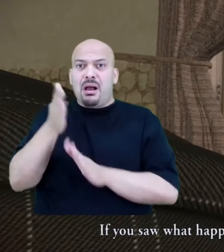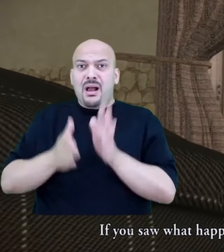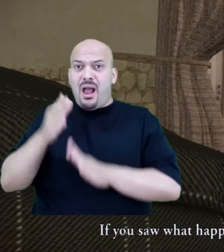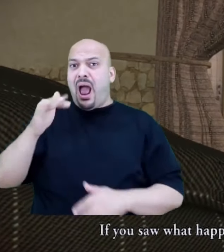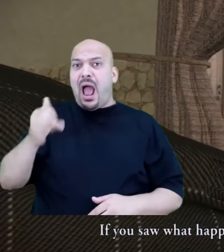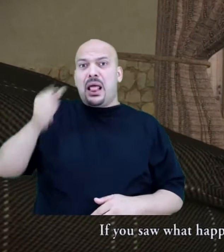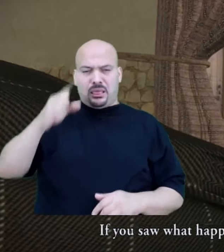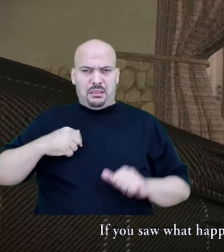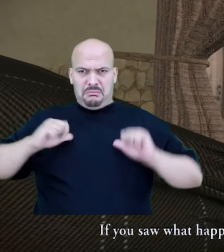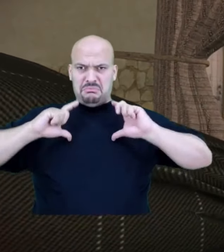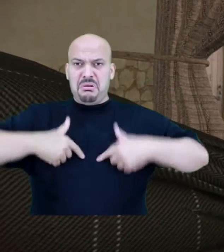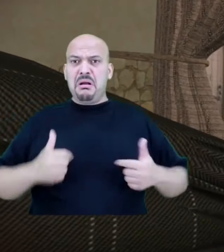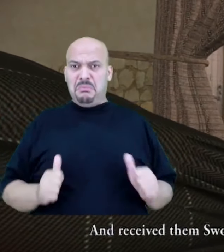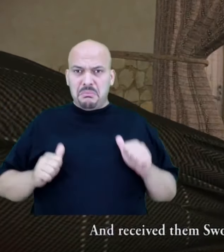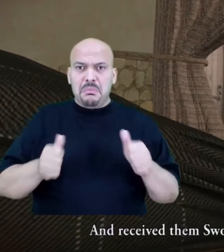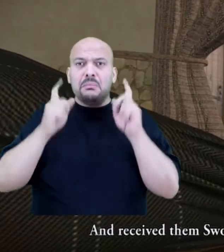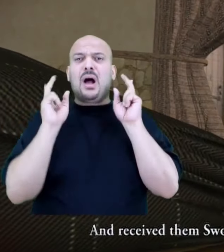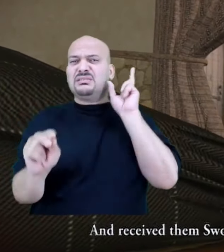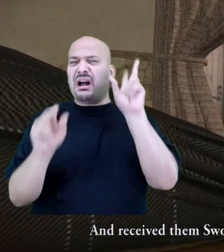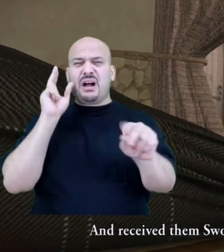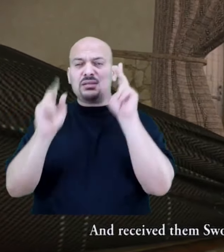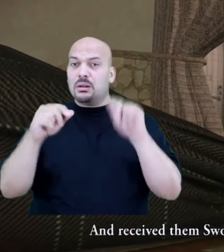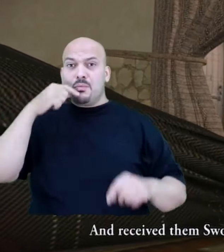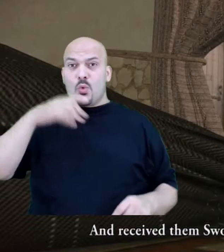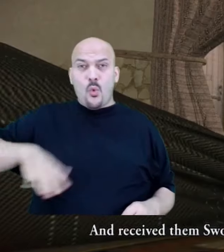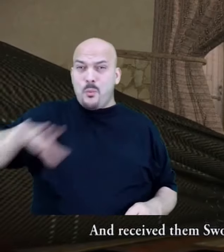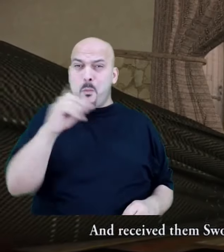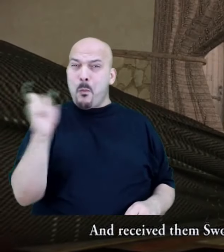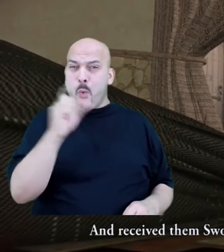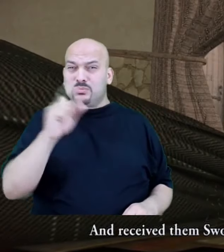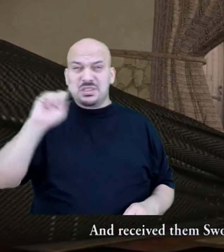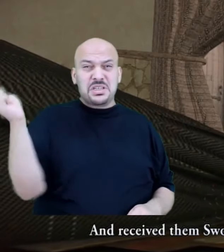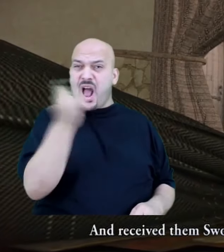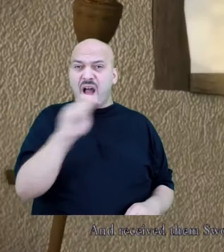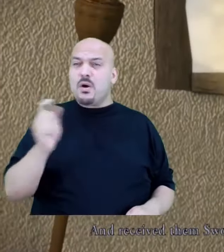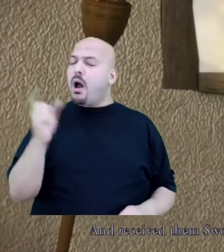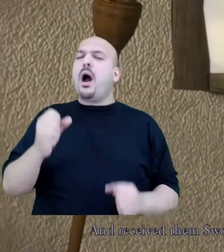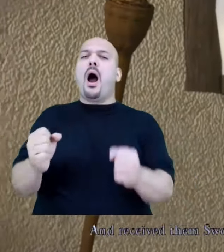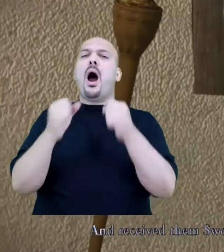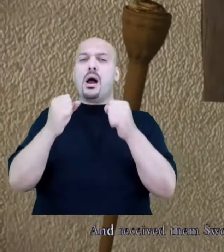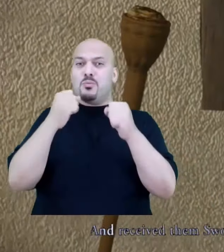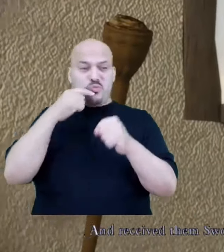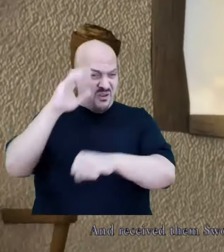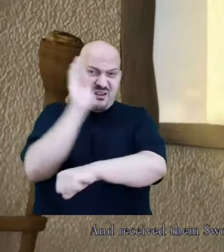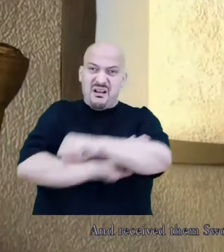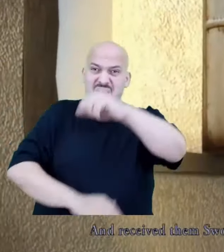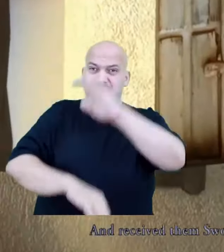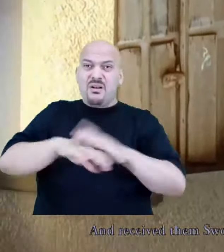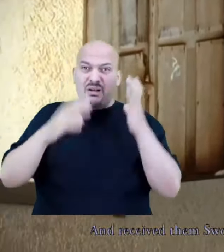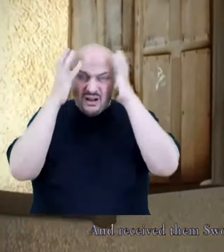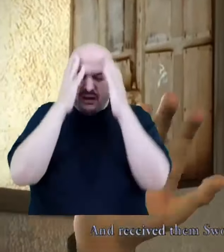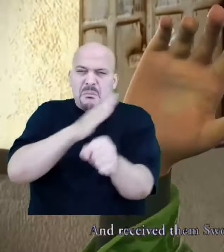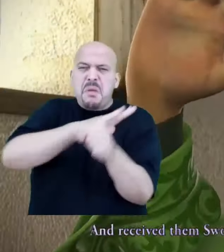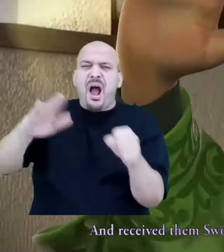قائم كالمؤتمة، واستقبلتهم بالسيوف المسلمة، يقطعن كل ساعد